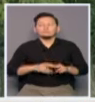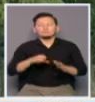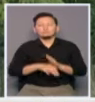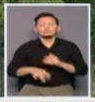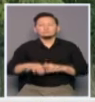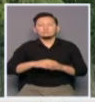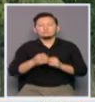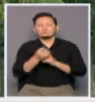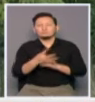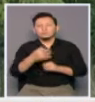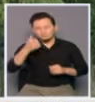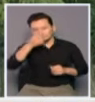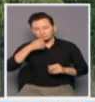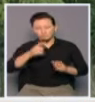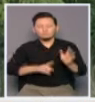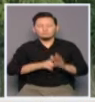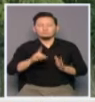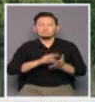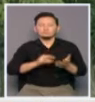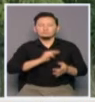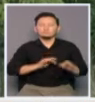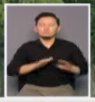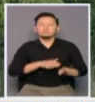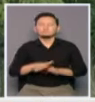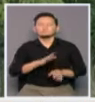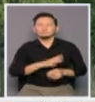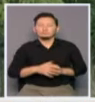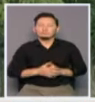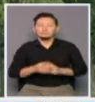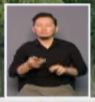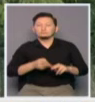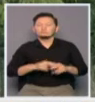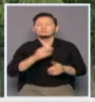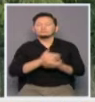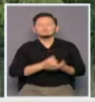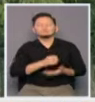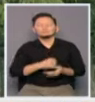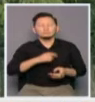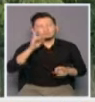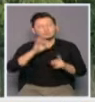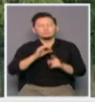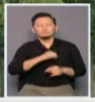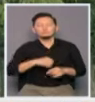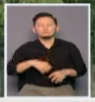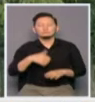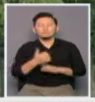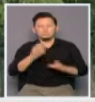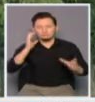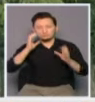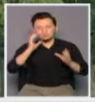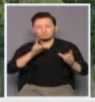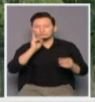жылы 14-ші рет өзінің жұмысын жалғастырып отыр. Бұл бағдарламаның негізгі мақсаты студент